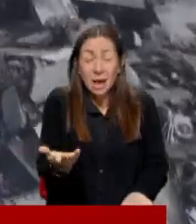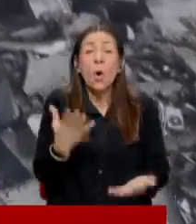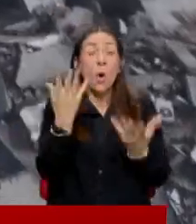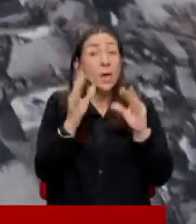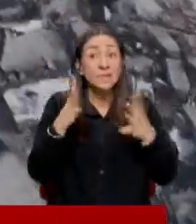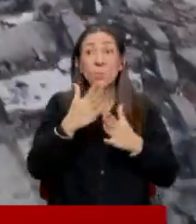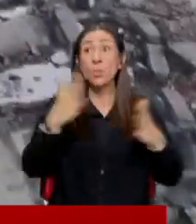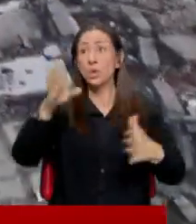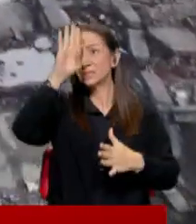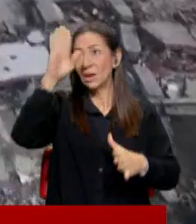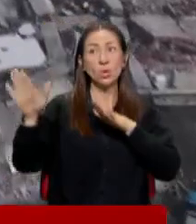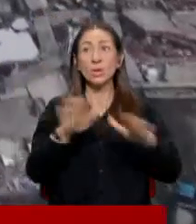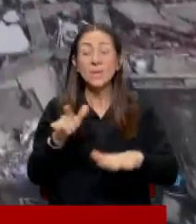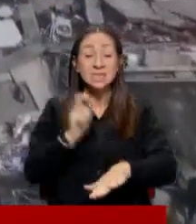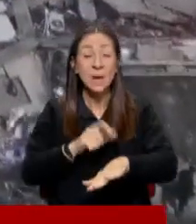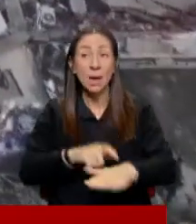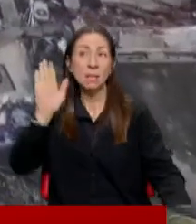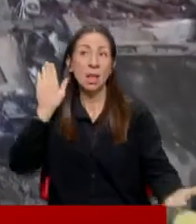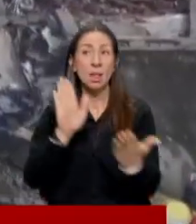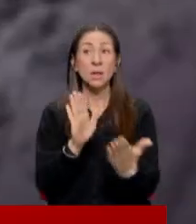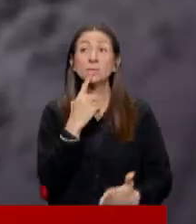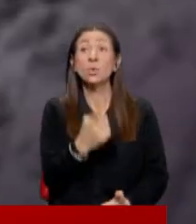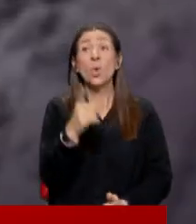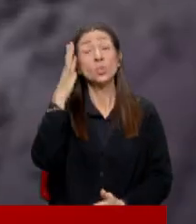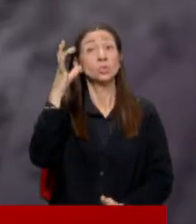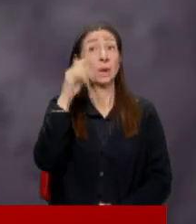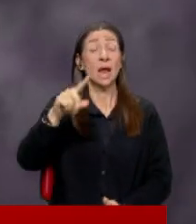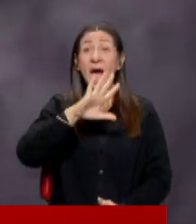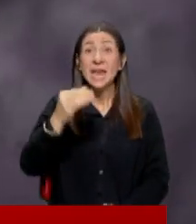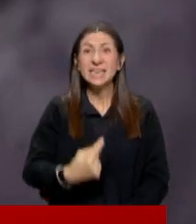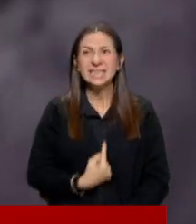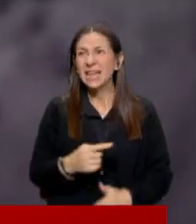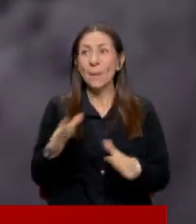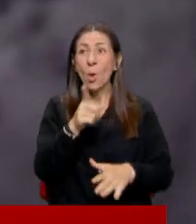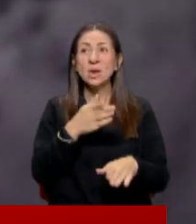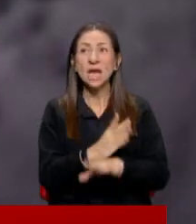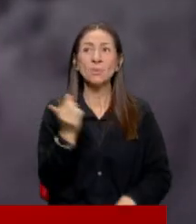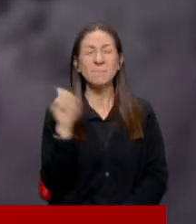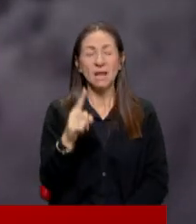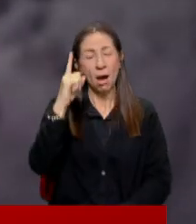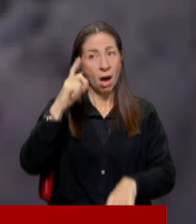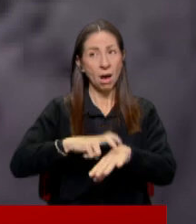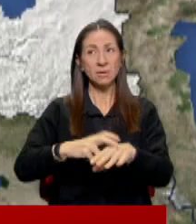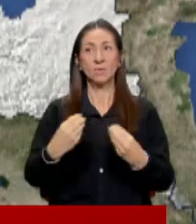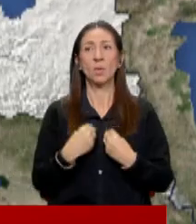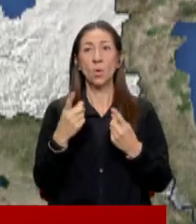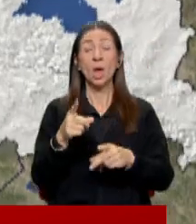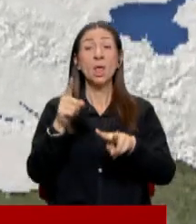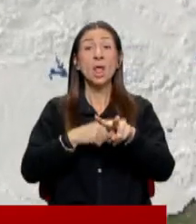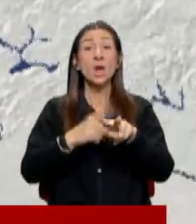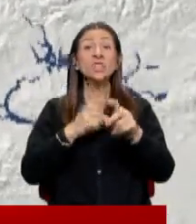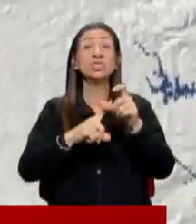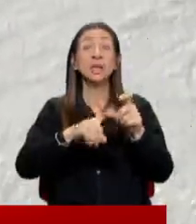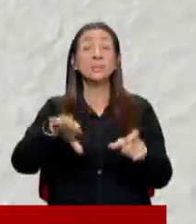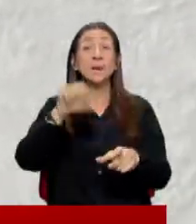İstanbul depremi için de vaktin daraldığını söylüyor uzmanlar. Hissedilen her deprem o gerçeği bir kez daha hatırlatıyor. Yalova